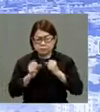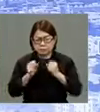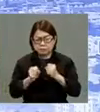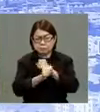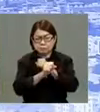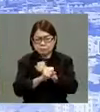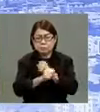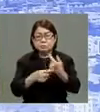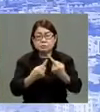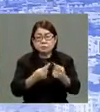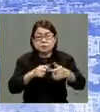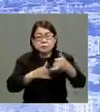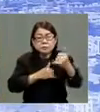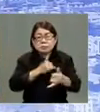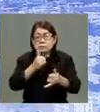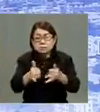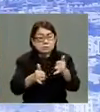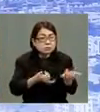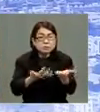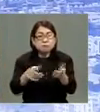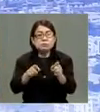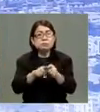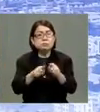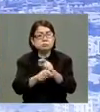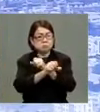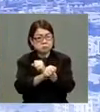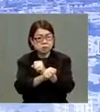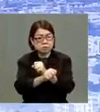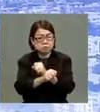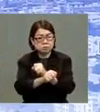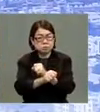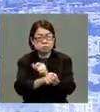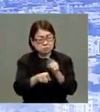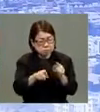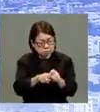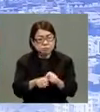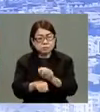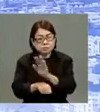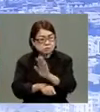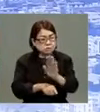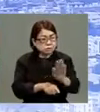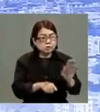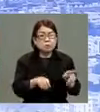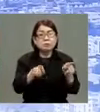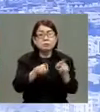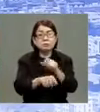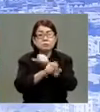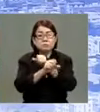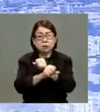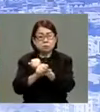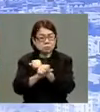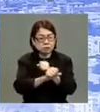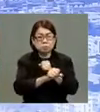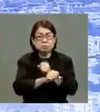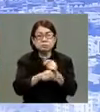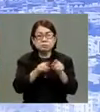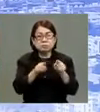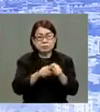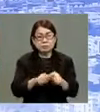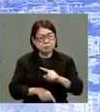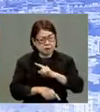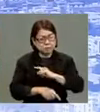วนรวมเราก็ต้องช่วยกันดูแลสังคมนะครับให้ของเราให้ได้อย่างดีเพราะฉะนั้นเป็นหน้าที่ของค